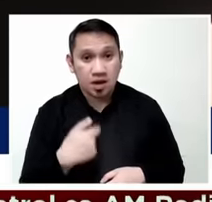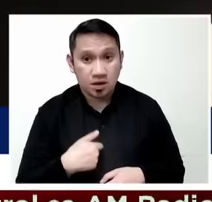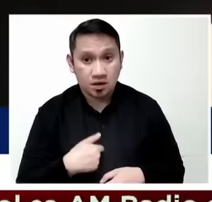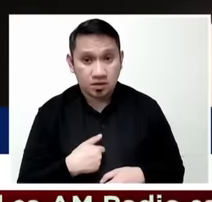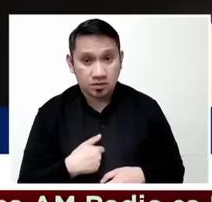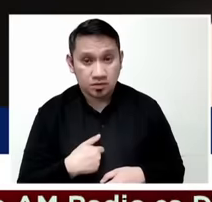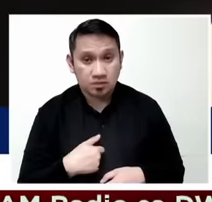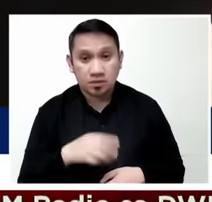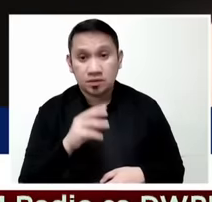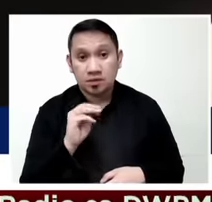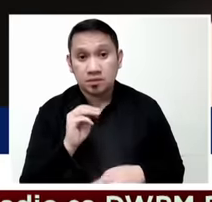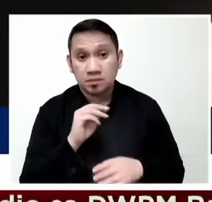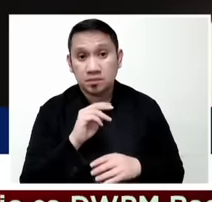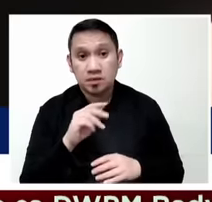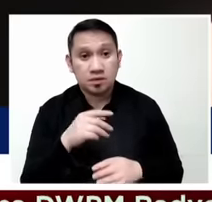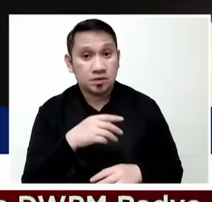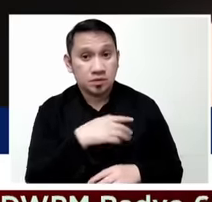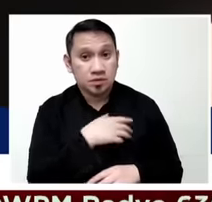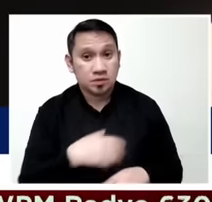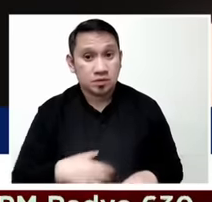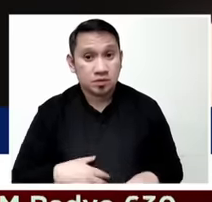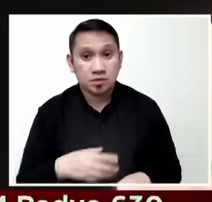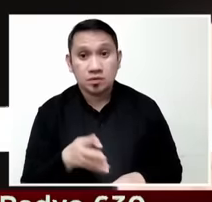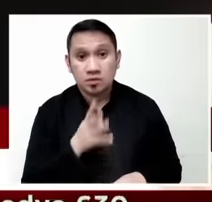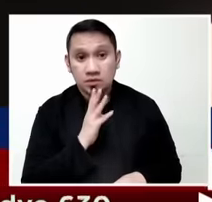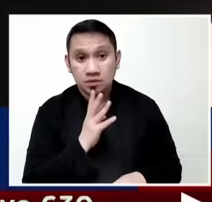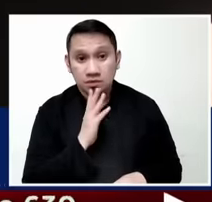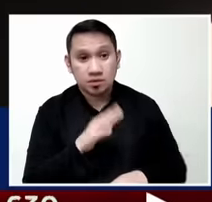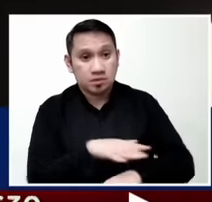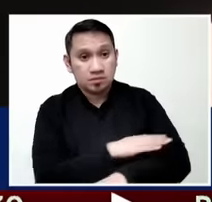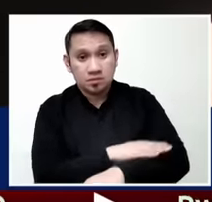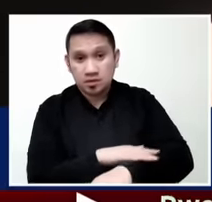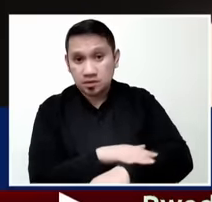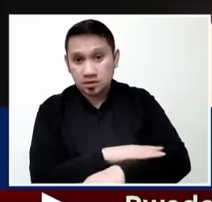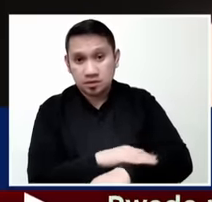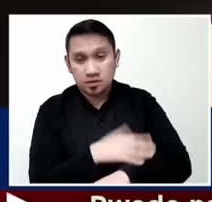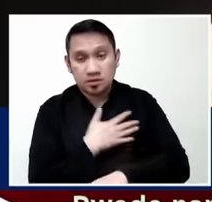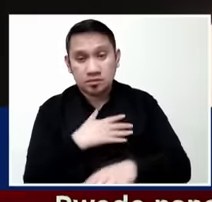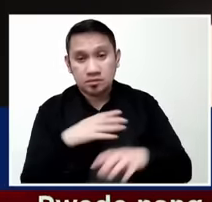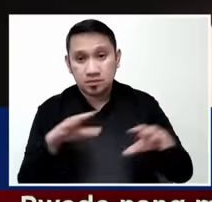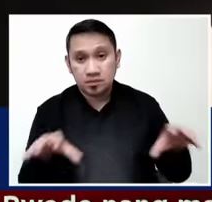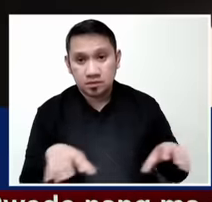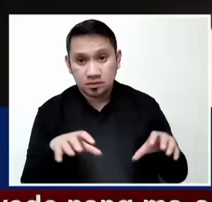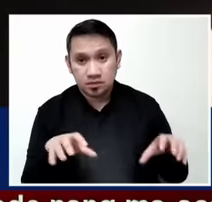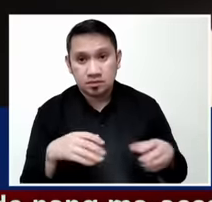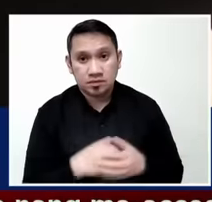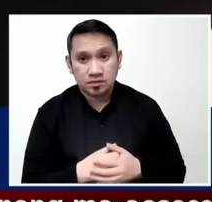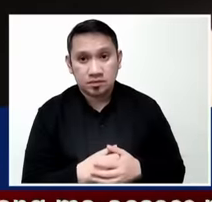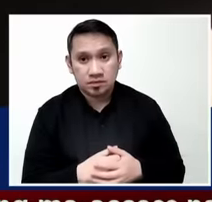Miss Philippines sa wika, balat, at gawa.